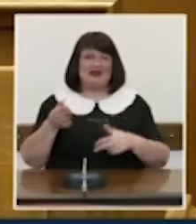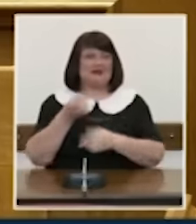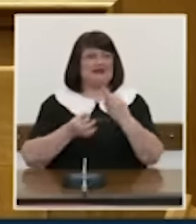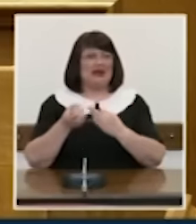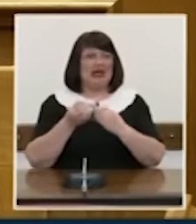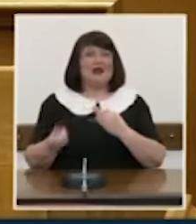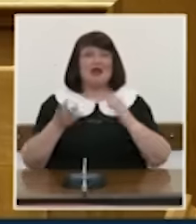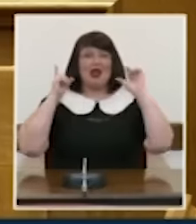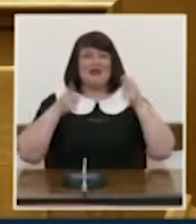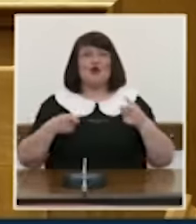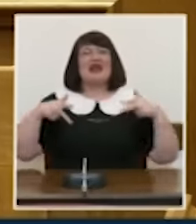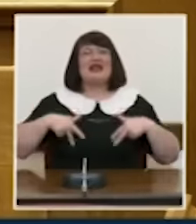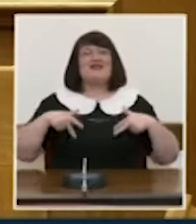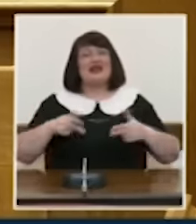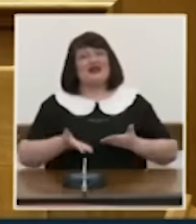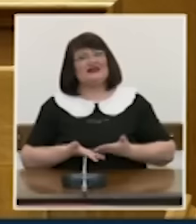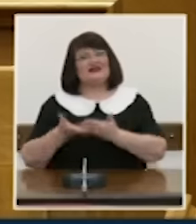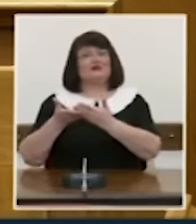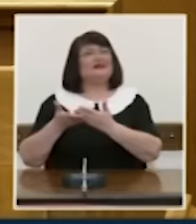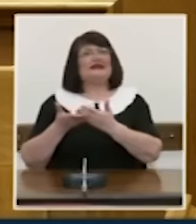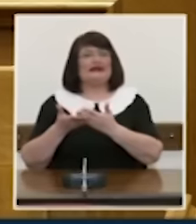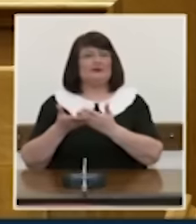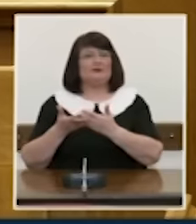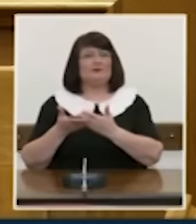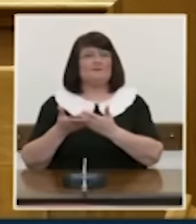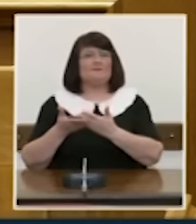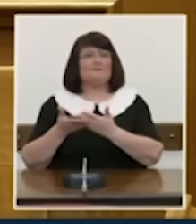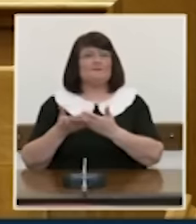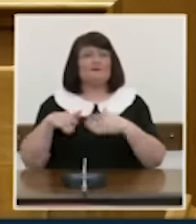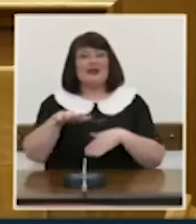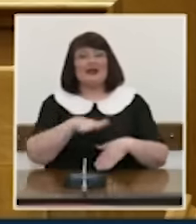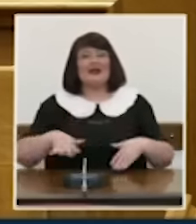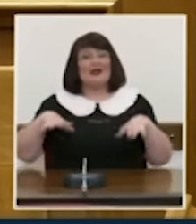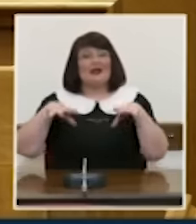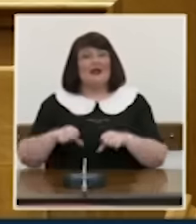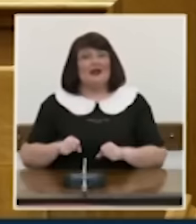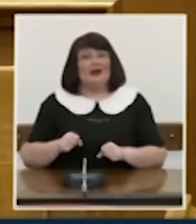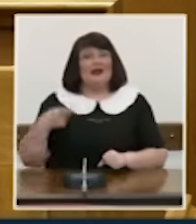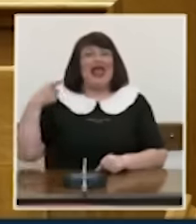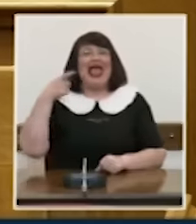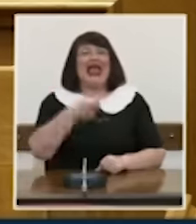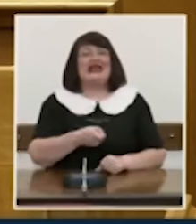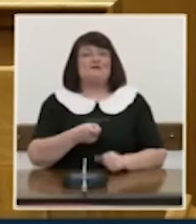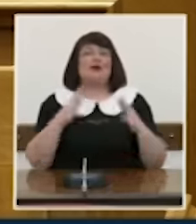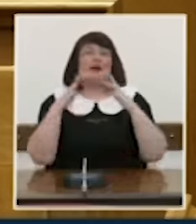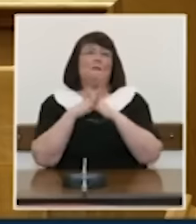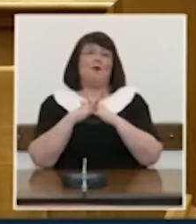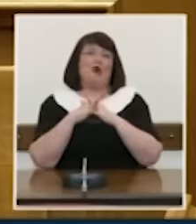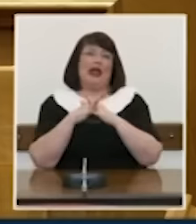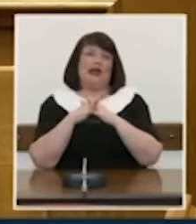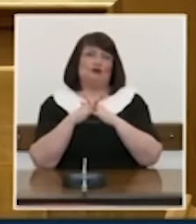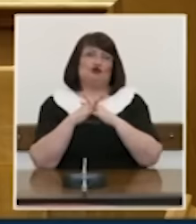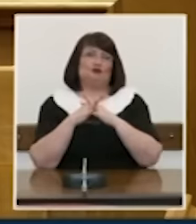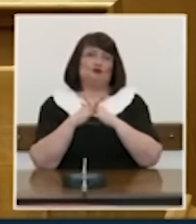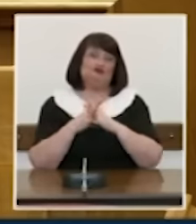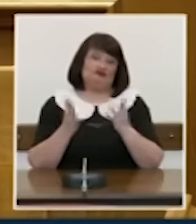Δημοκρατία που στηρίζει απροκάλυπτα το καθεστώς ενός εγκληματία πολέμου, όπως τον